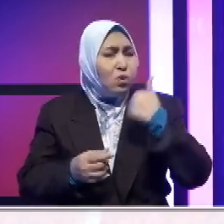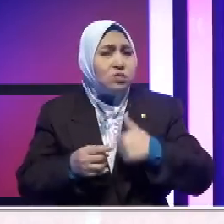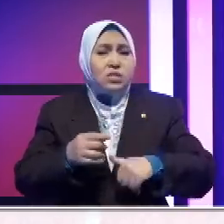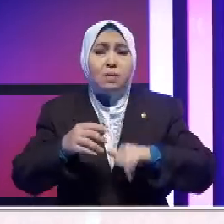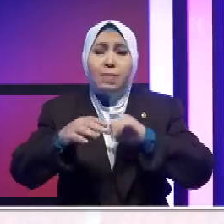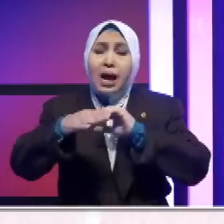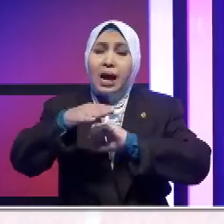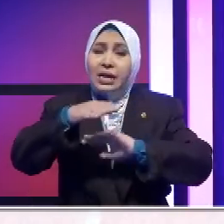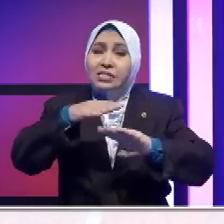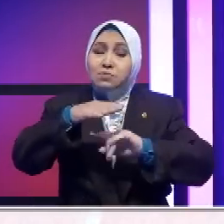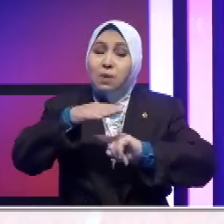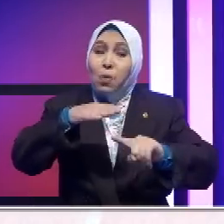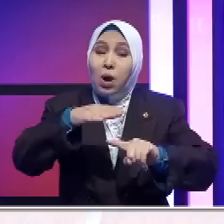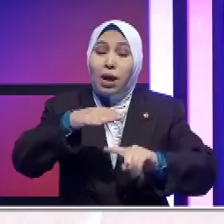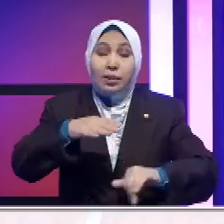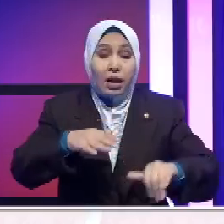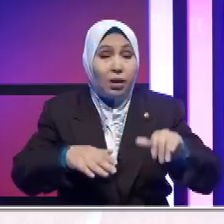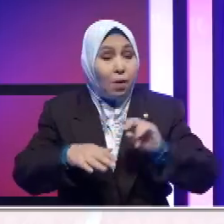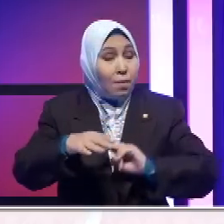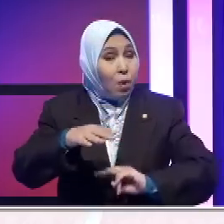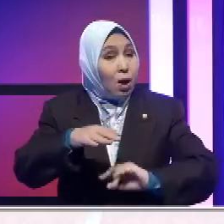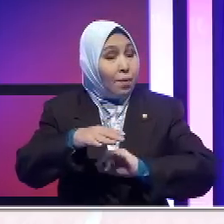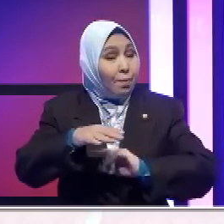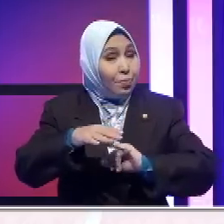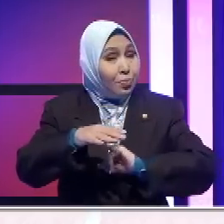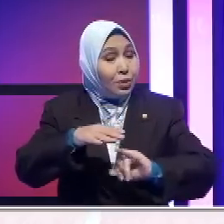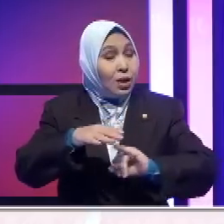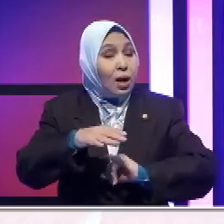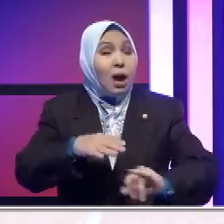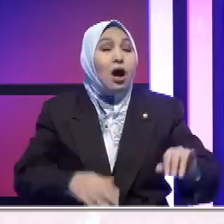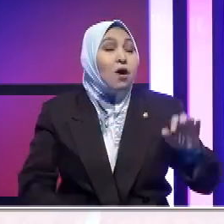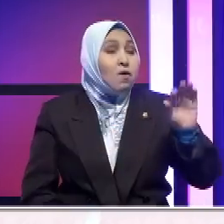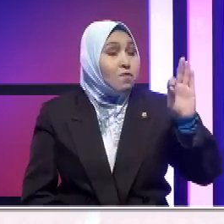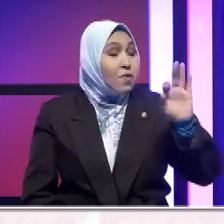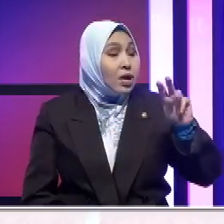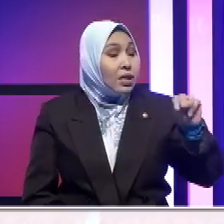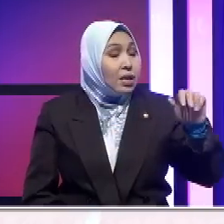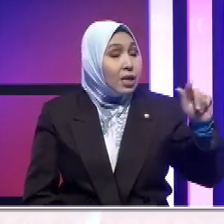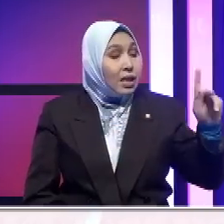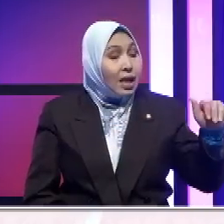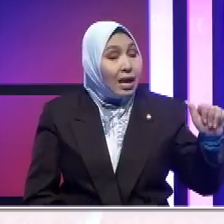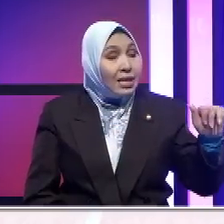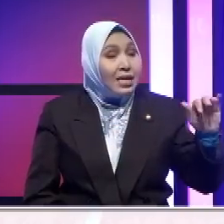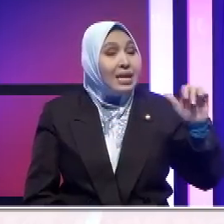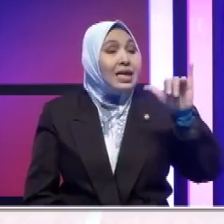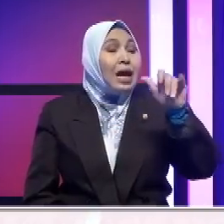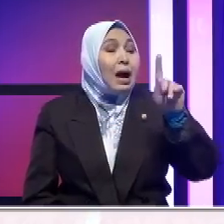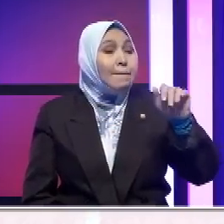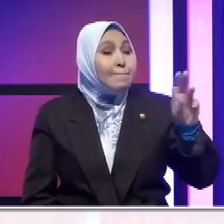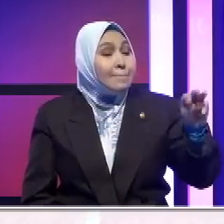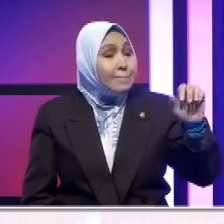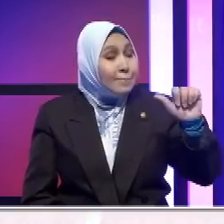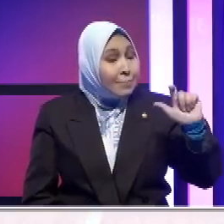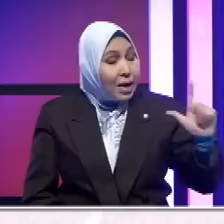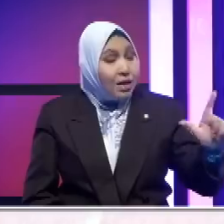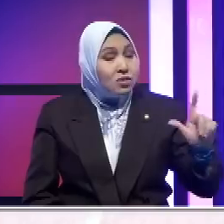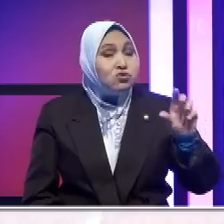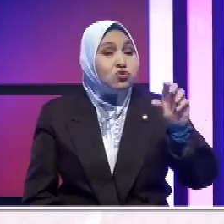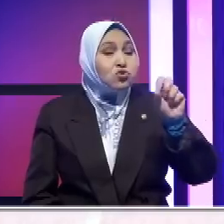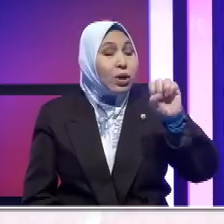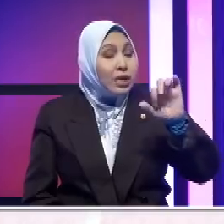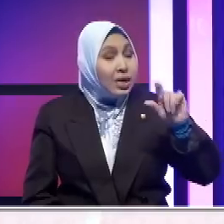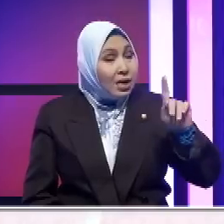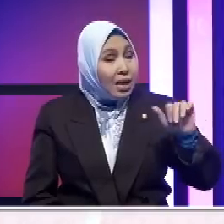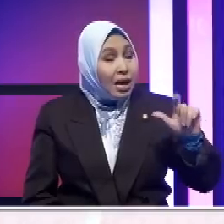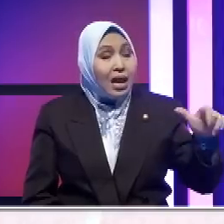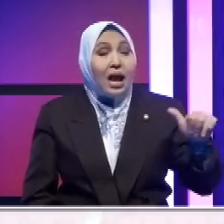bawah. Adapun kalau berbaris di atas lebih mudah, kita baca famay ya'mal seperti sadiqai, nak masuk dalam ya